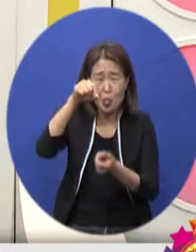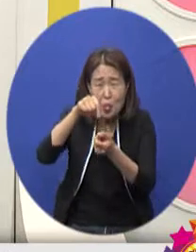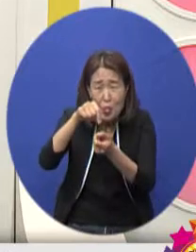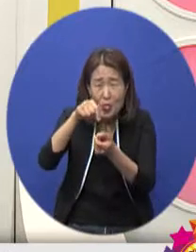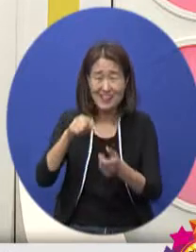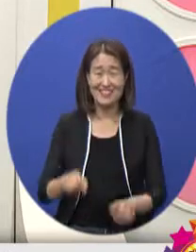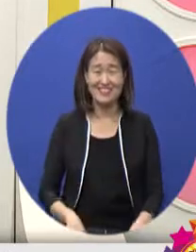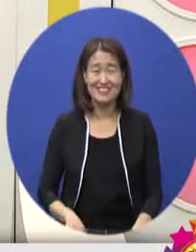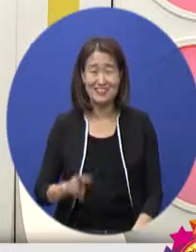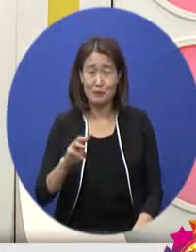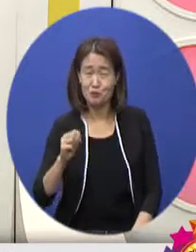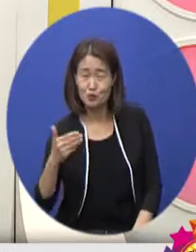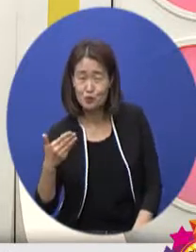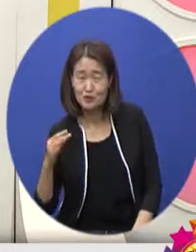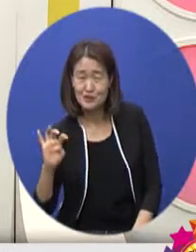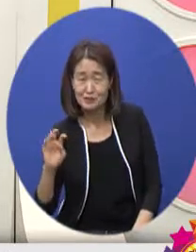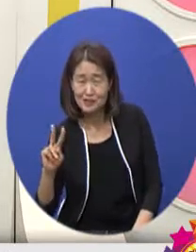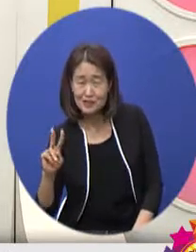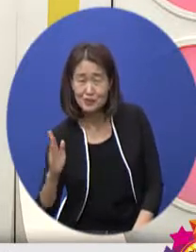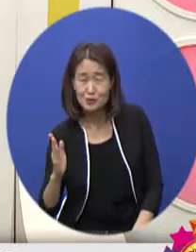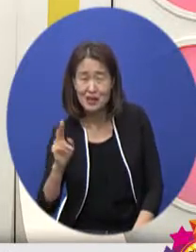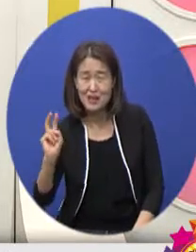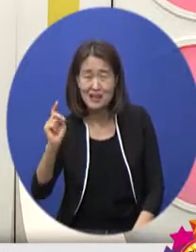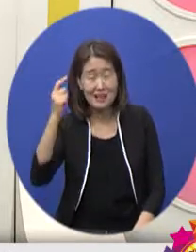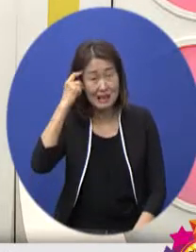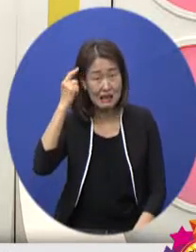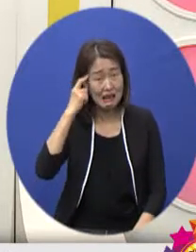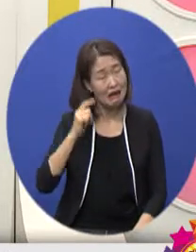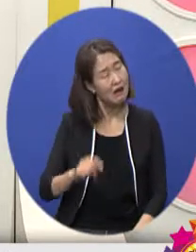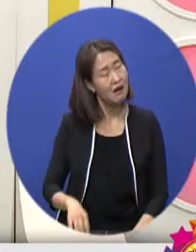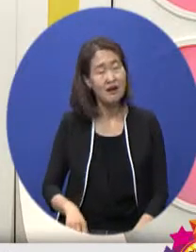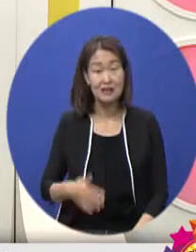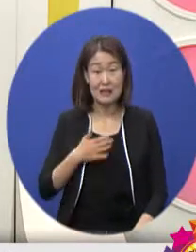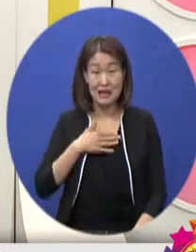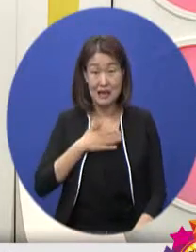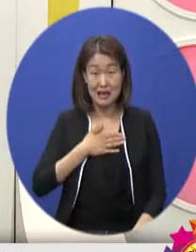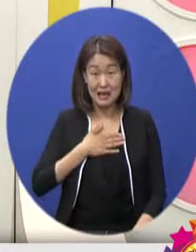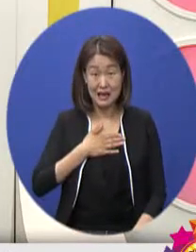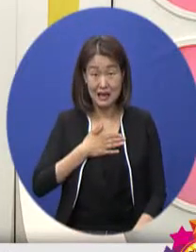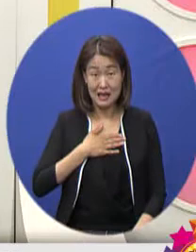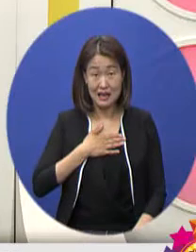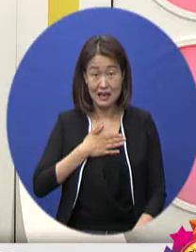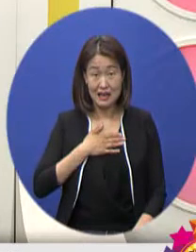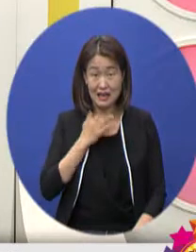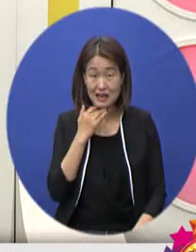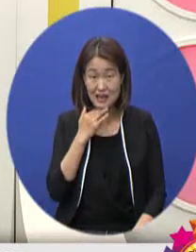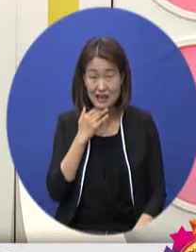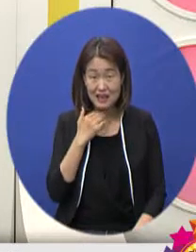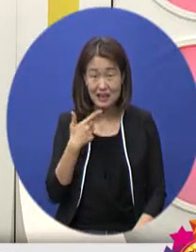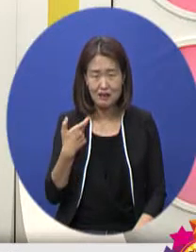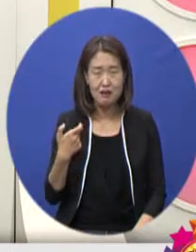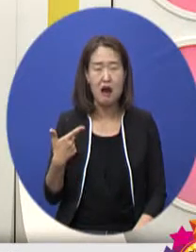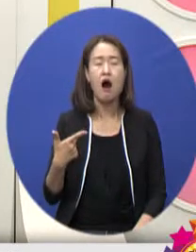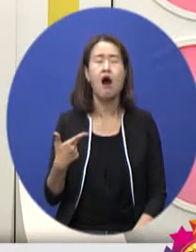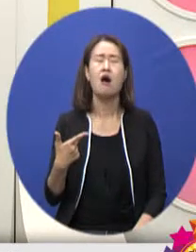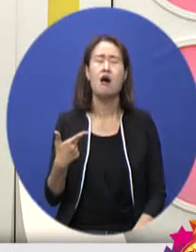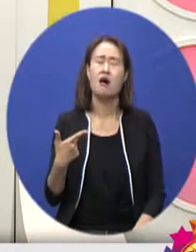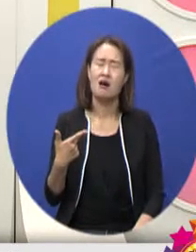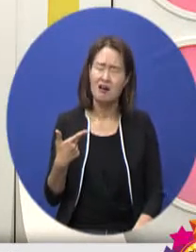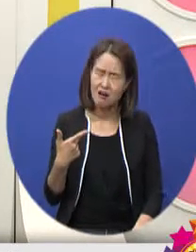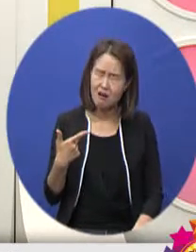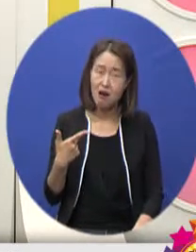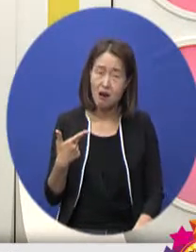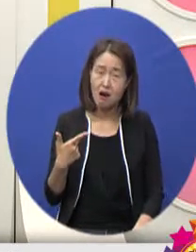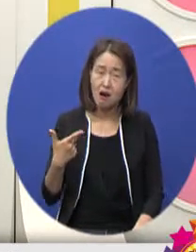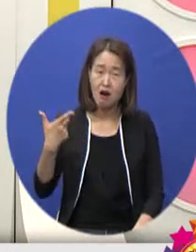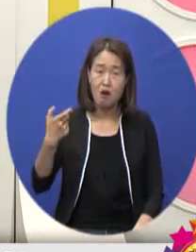한 39층, 42층? 아, 지금요? 조금 네. 더 있어요? 아, 66이네요. 네.